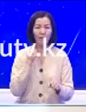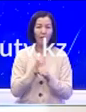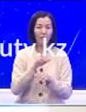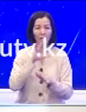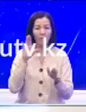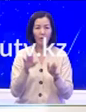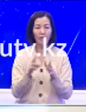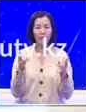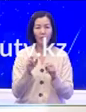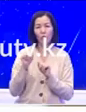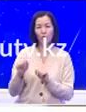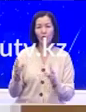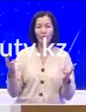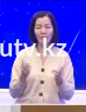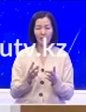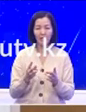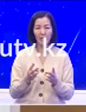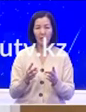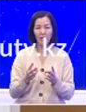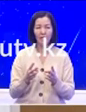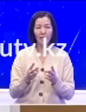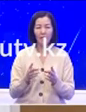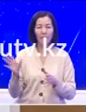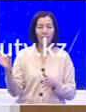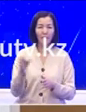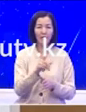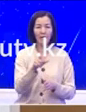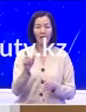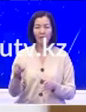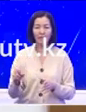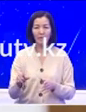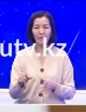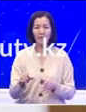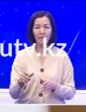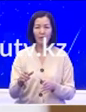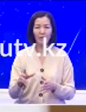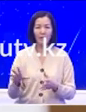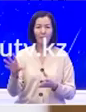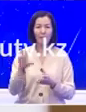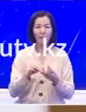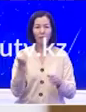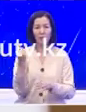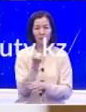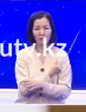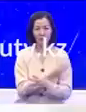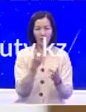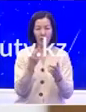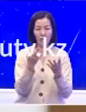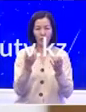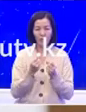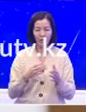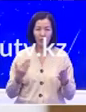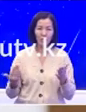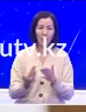керек. Сондықтан енді барлық адамдарды біз мына ревакцинацияға шақырамыз. Өйткені